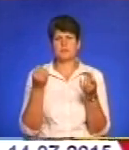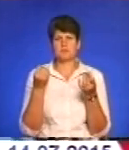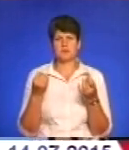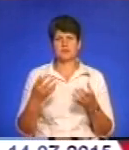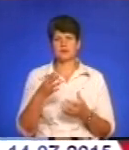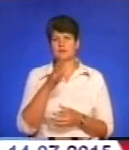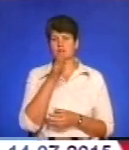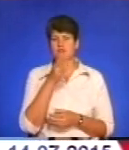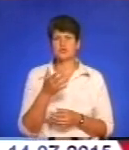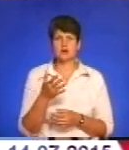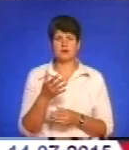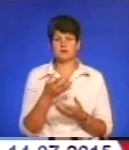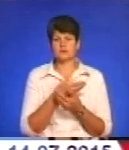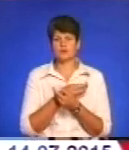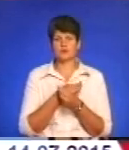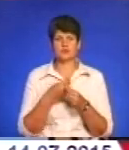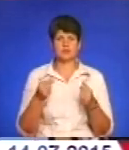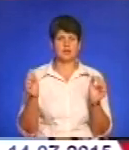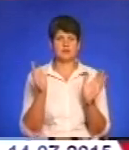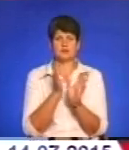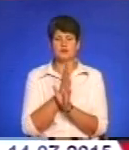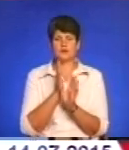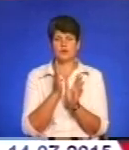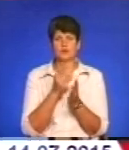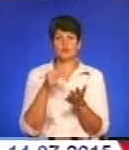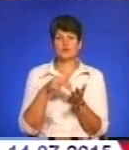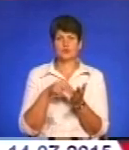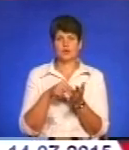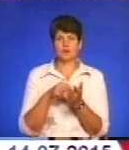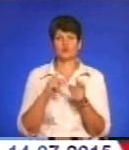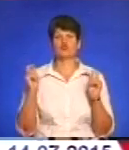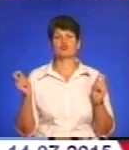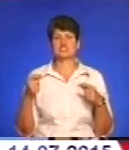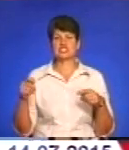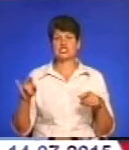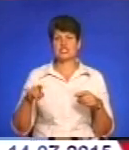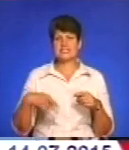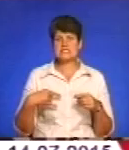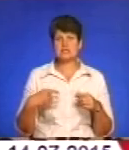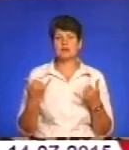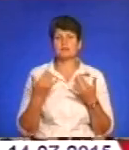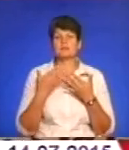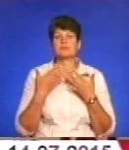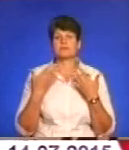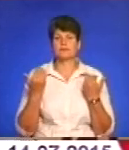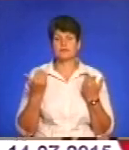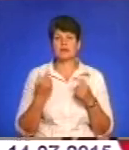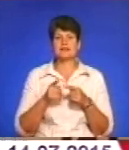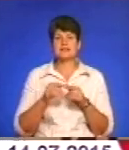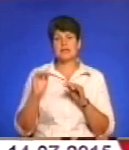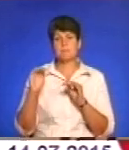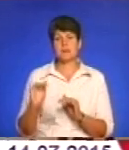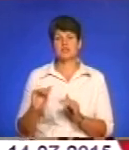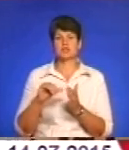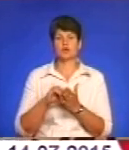час розчиняється у повітрі. Стояв тут у джинсах, тепер нема. А це наймолодший